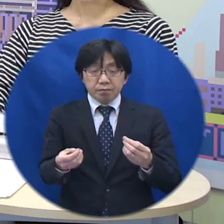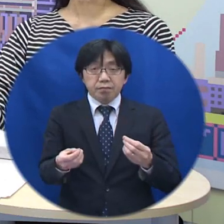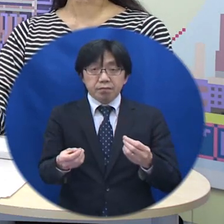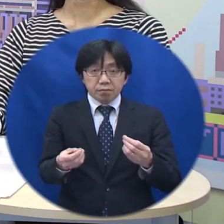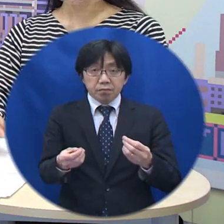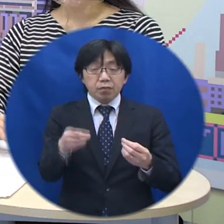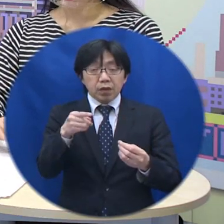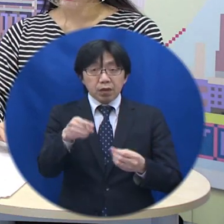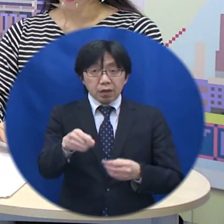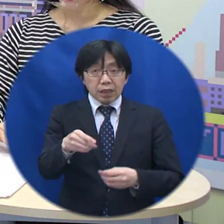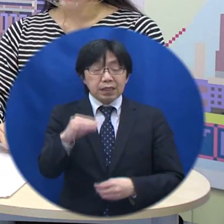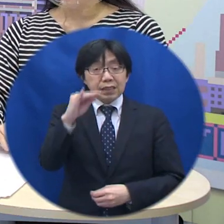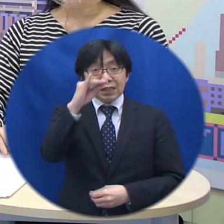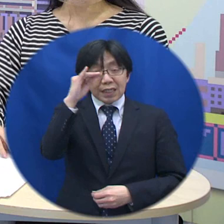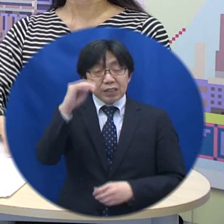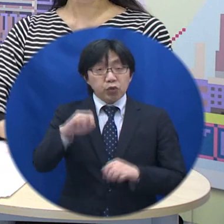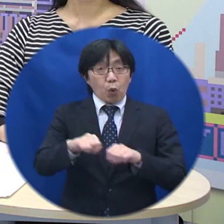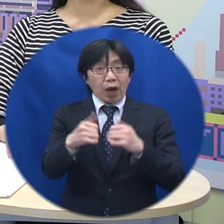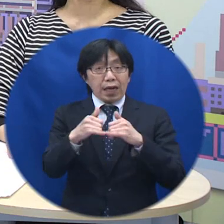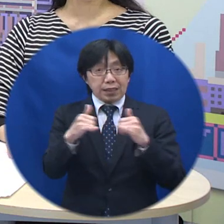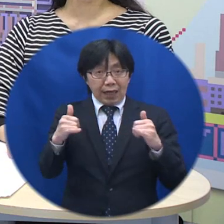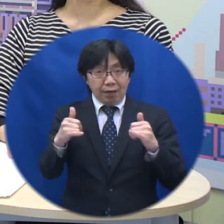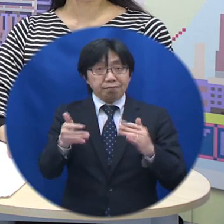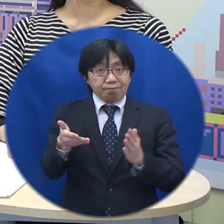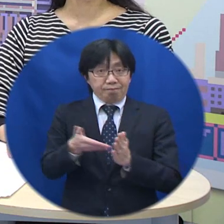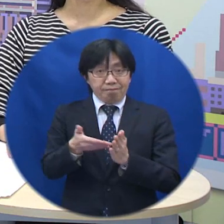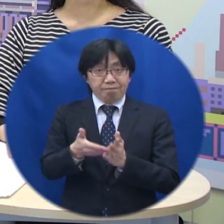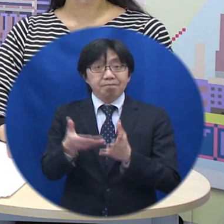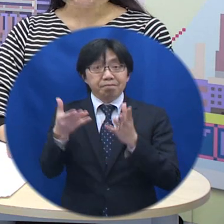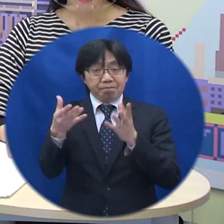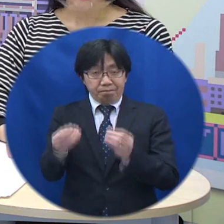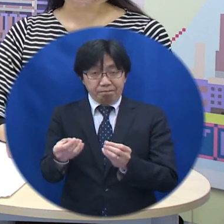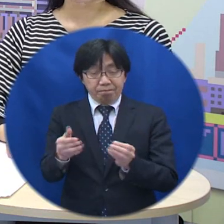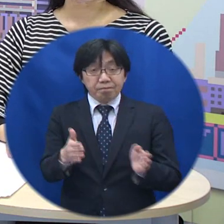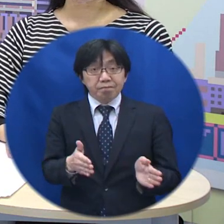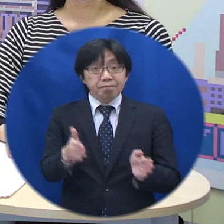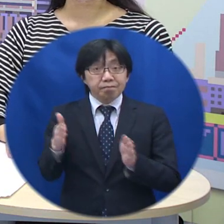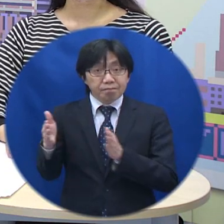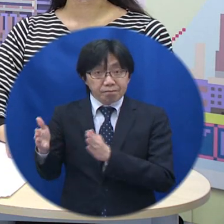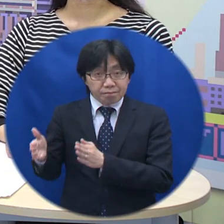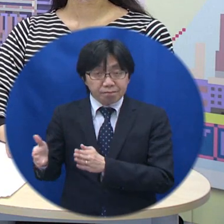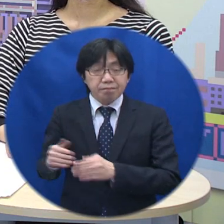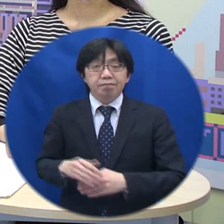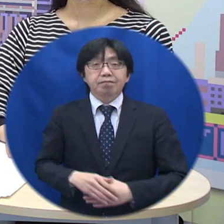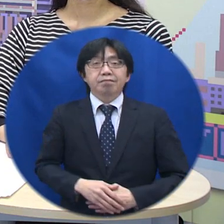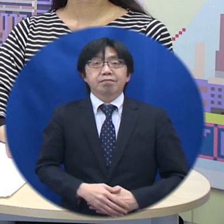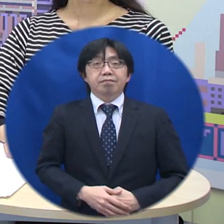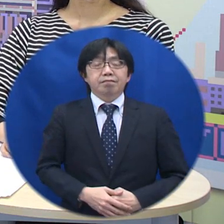障害者サポート講座知的障害者編をお届けしました。